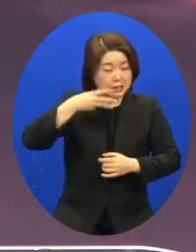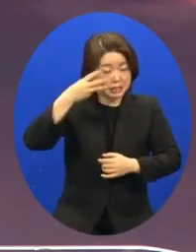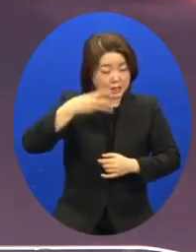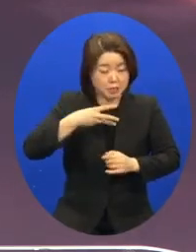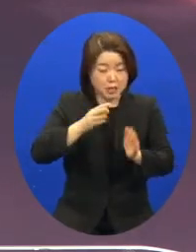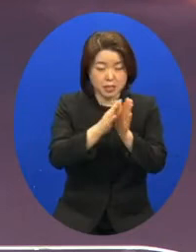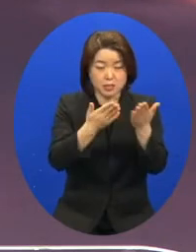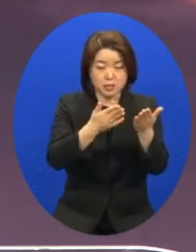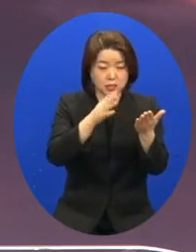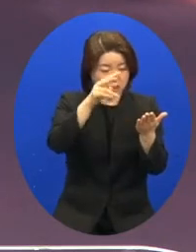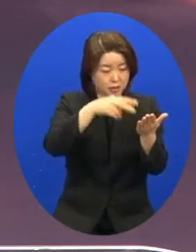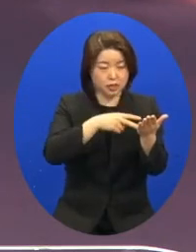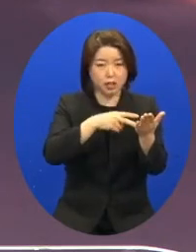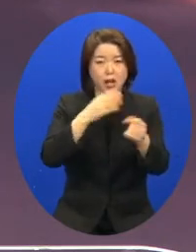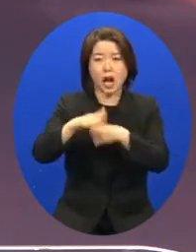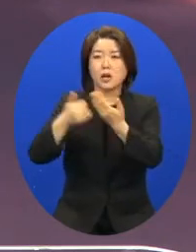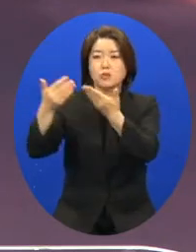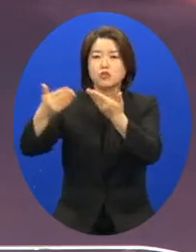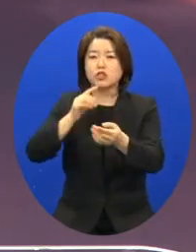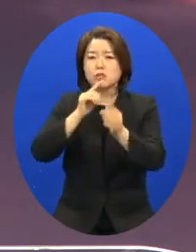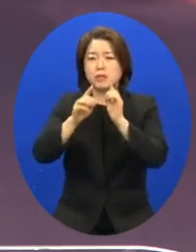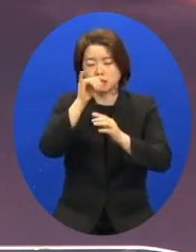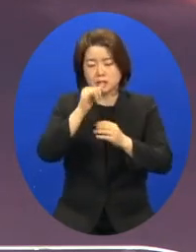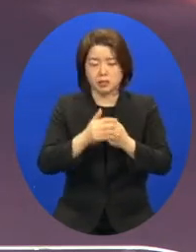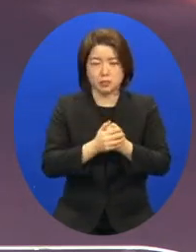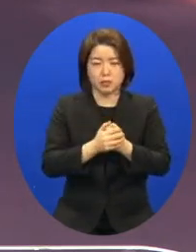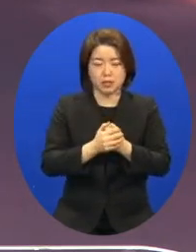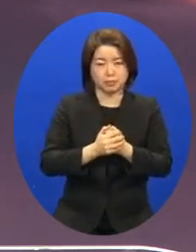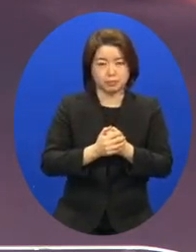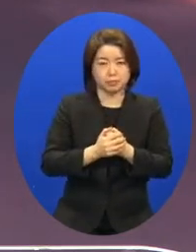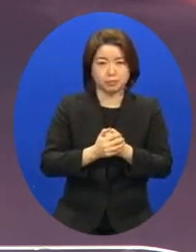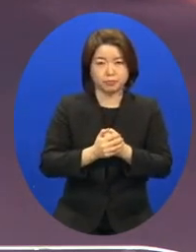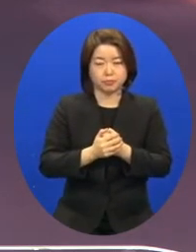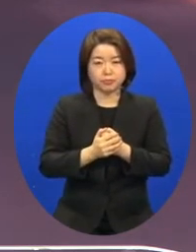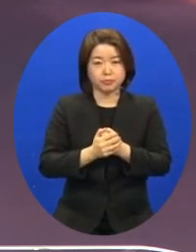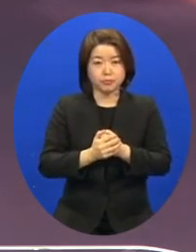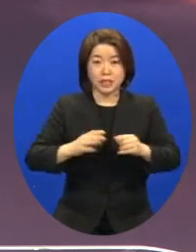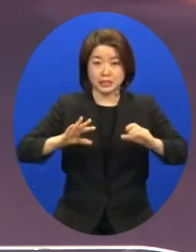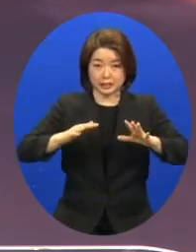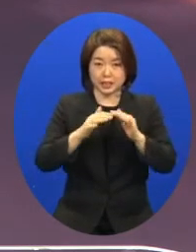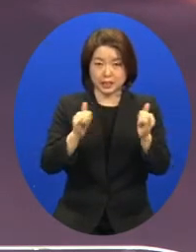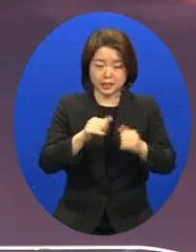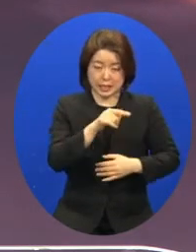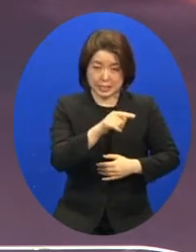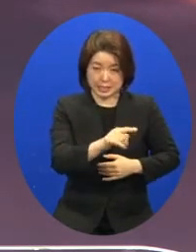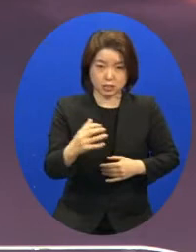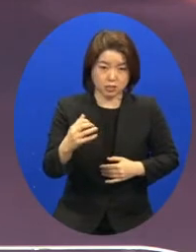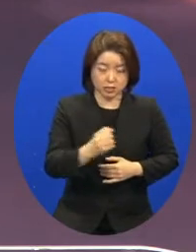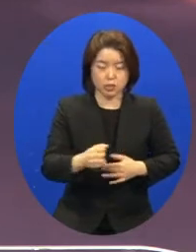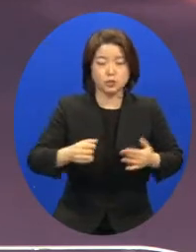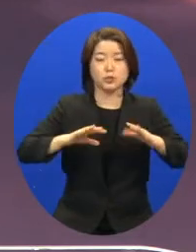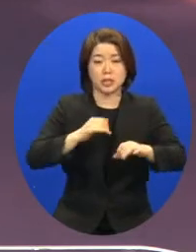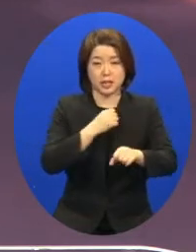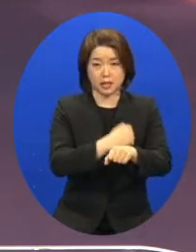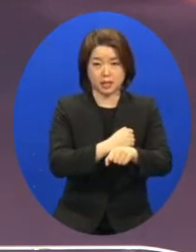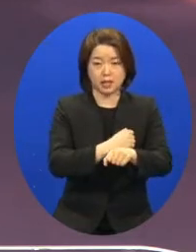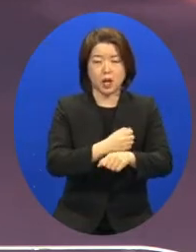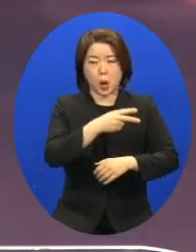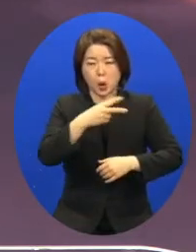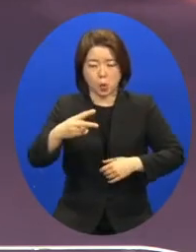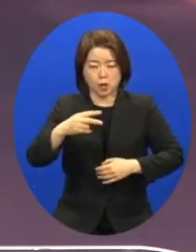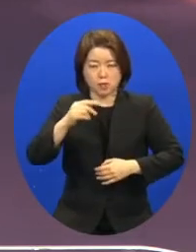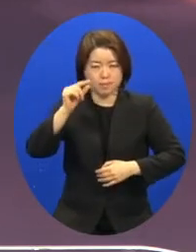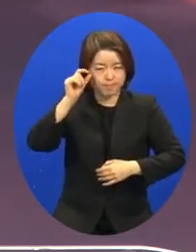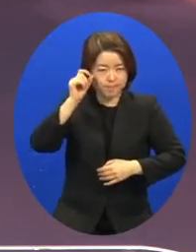주시는 말씀을 받았어요. 예레미야 9장 24절 자랑하는 자는 이것으로 자랑할지니 곧